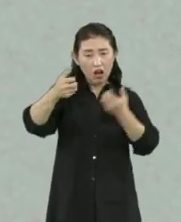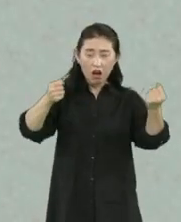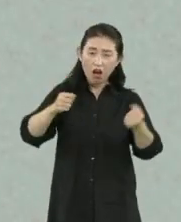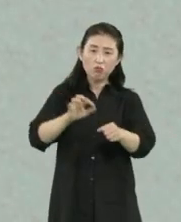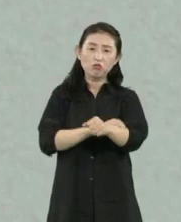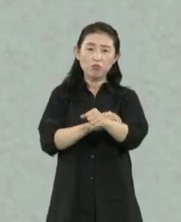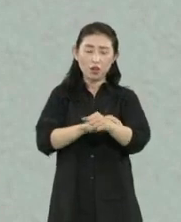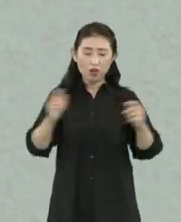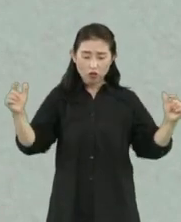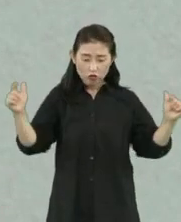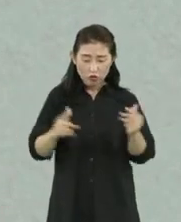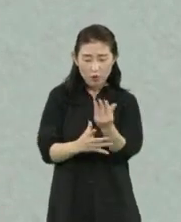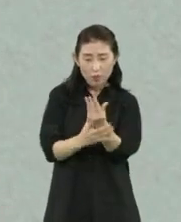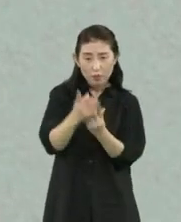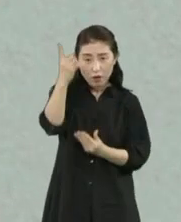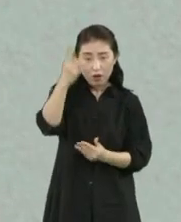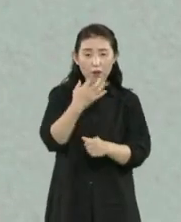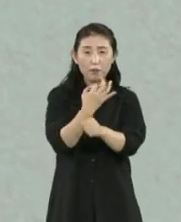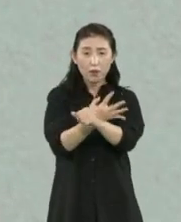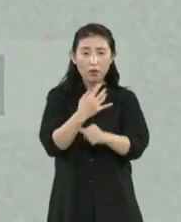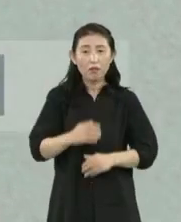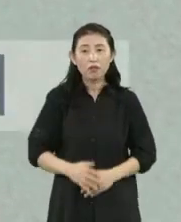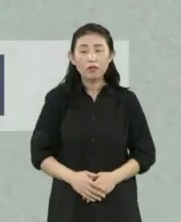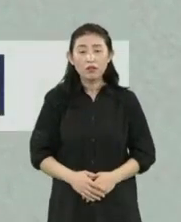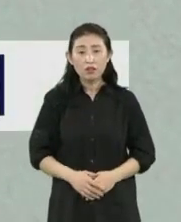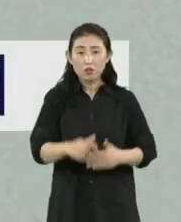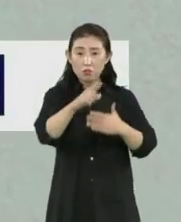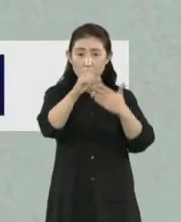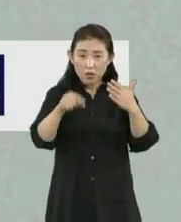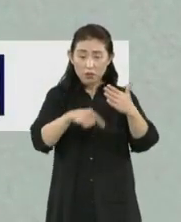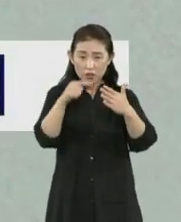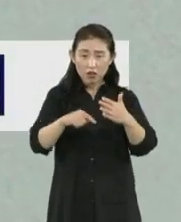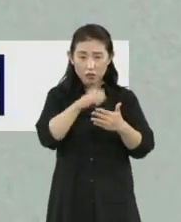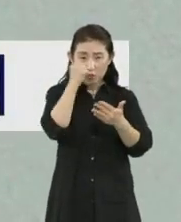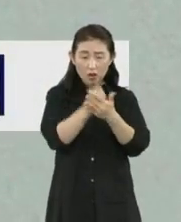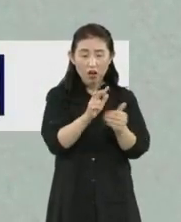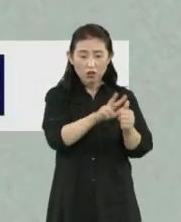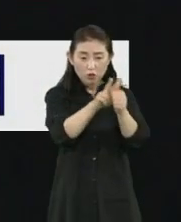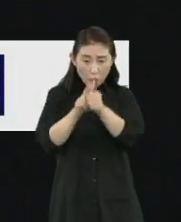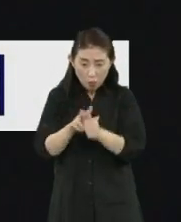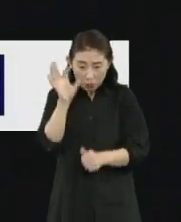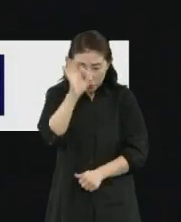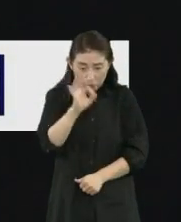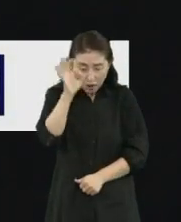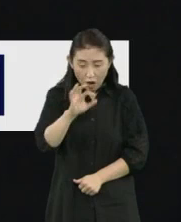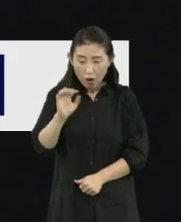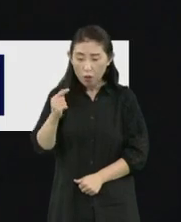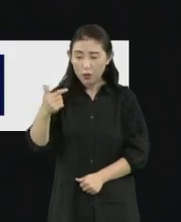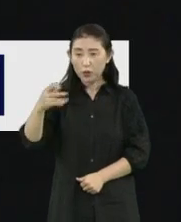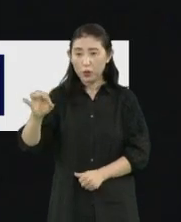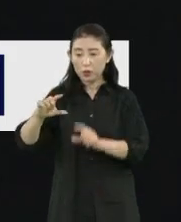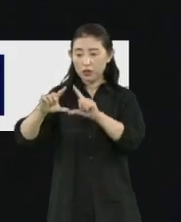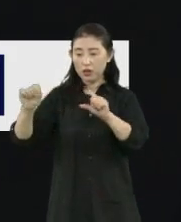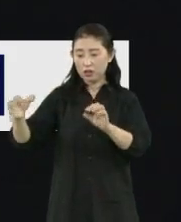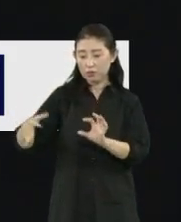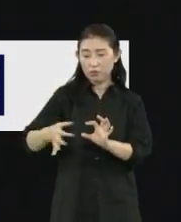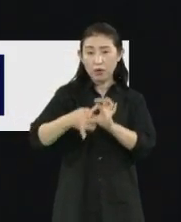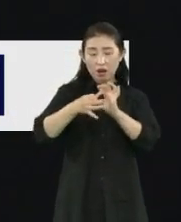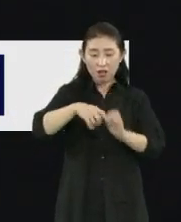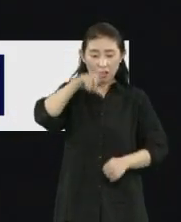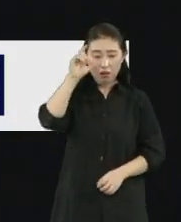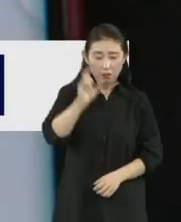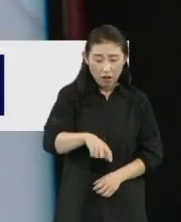불편함을 없애는 겁니다. 하나의 플랫폼에서 최적화된 정보를 검색하고 온통 대전 등과 연계해 한